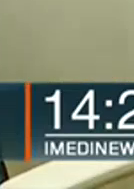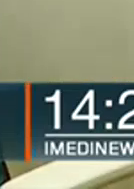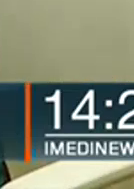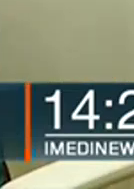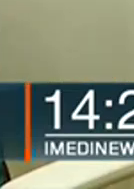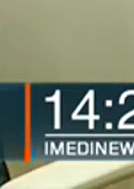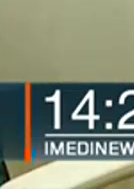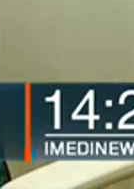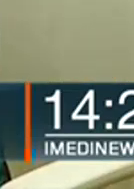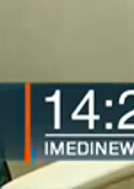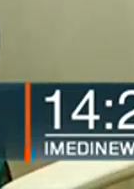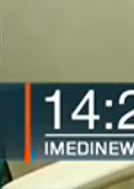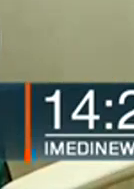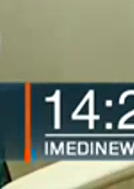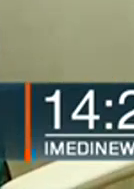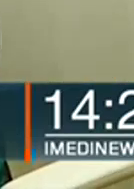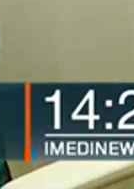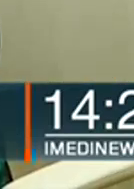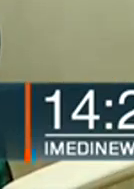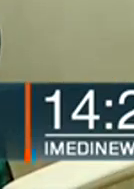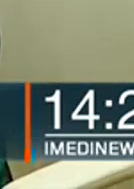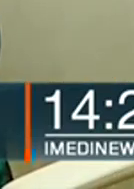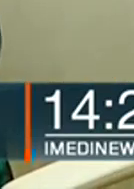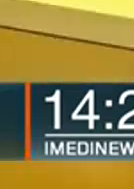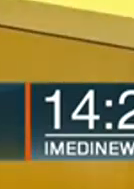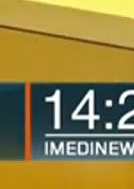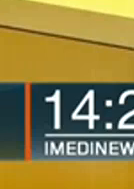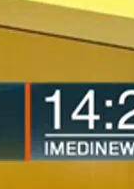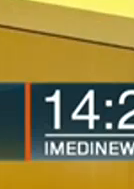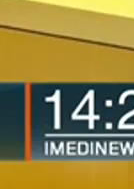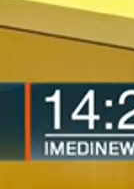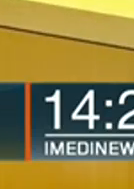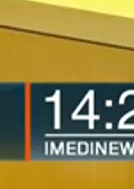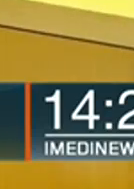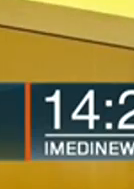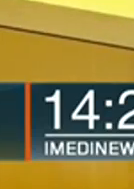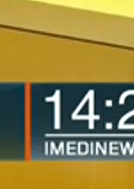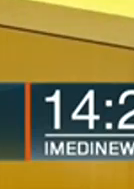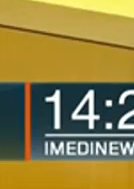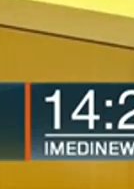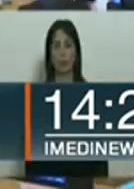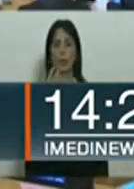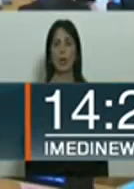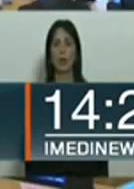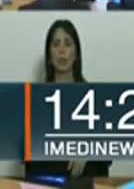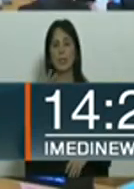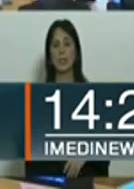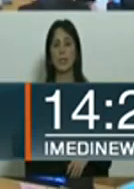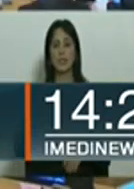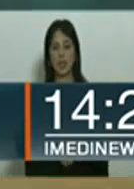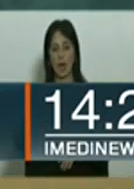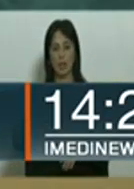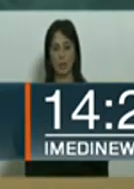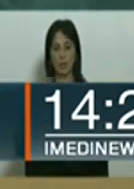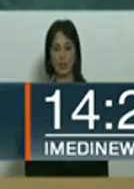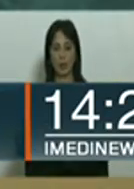გამართვის შემთხვევაში სუფრაზე მყოფი ყველა პირი სათითაოდ 2000 ლარით დაჯარიმდება. მოქალაქემ, რომელიც ჯანმრთელობის მდგომარეობის გამო